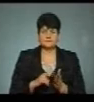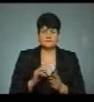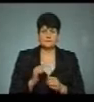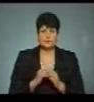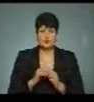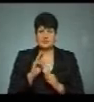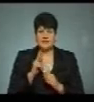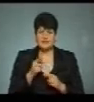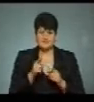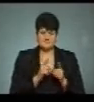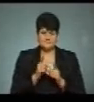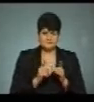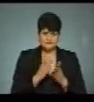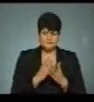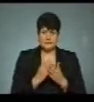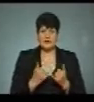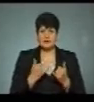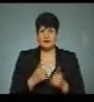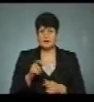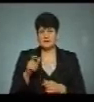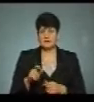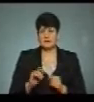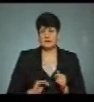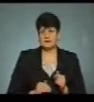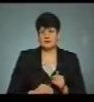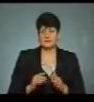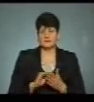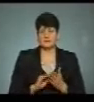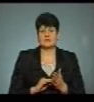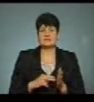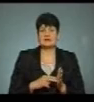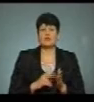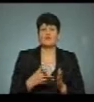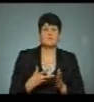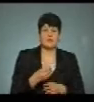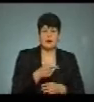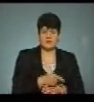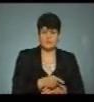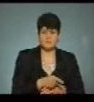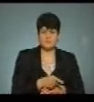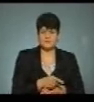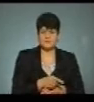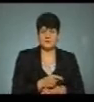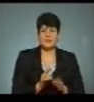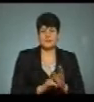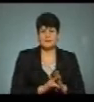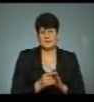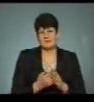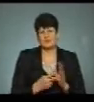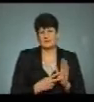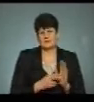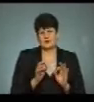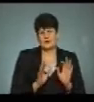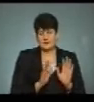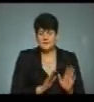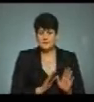вона переглядається. Для клієнта прописуються дві ставки. Ставка, яку він сплачує, стартова – це умовно 7%,